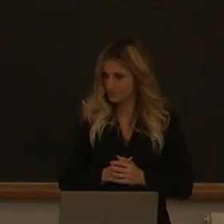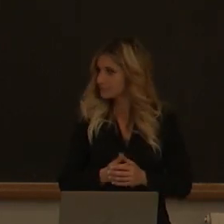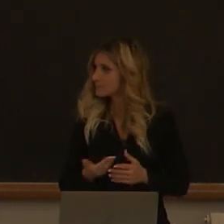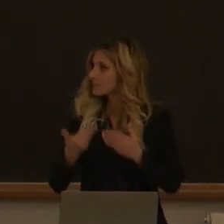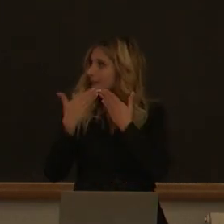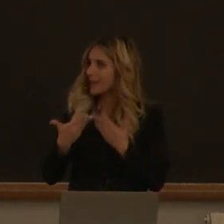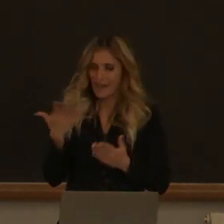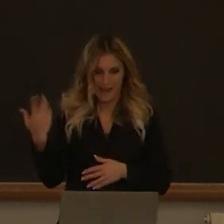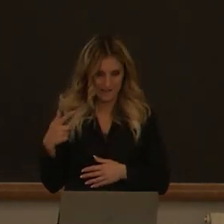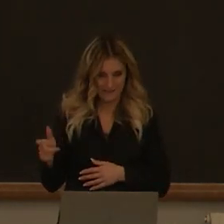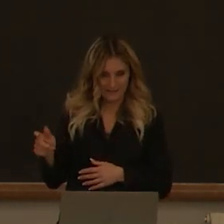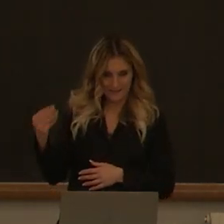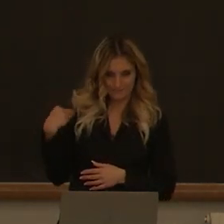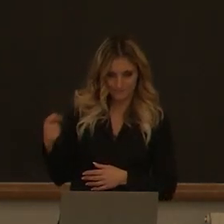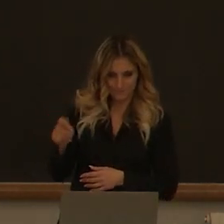parola. Ovviamente